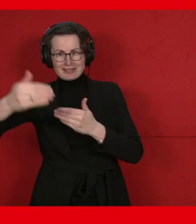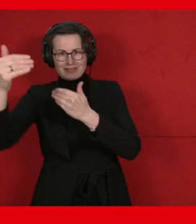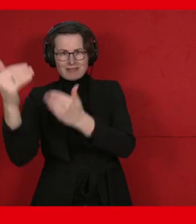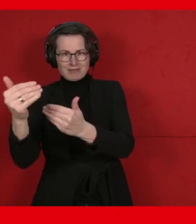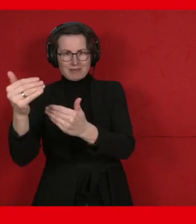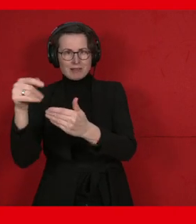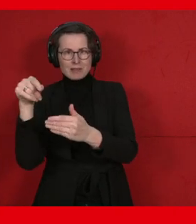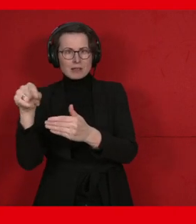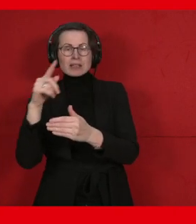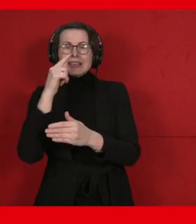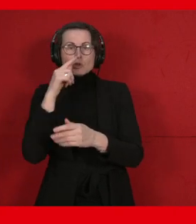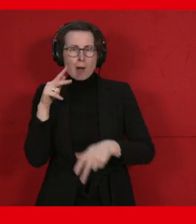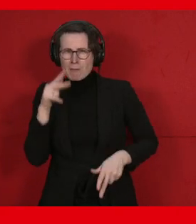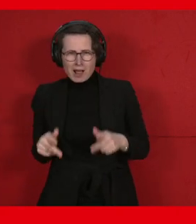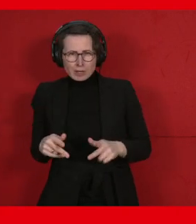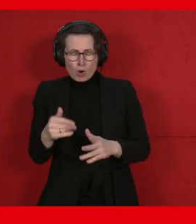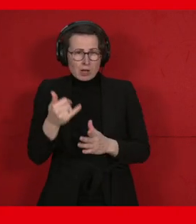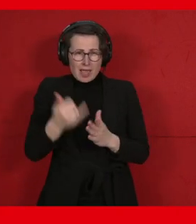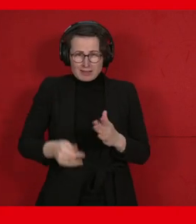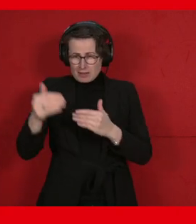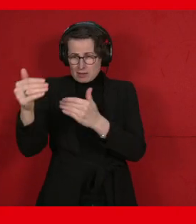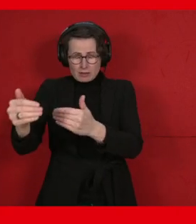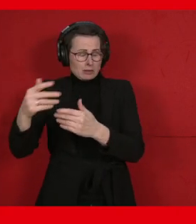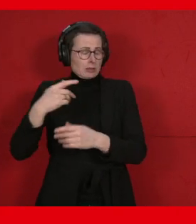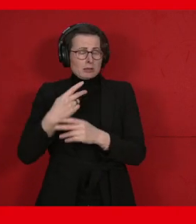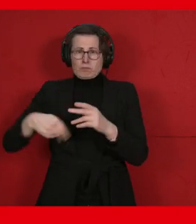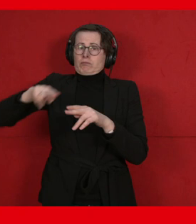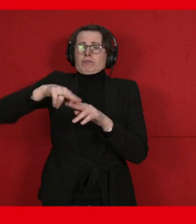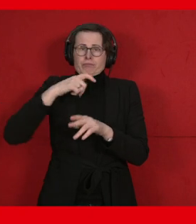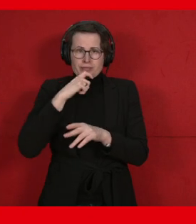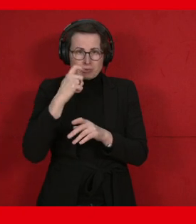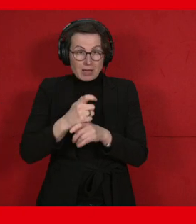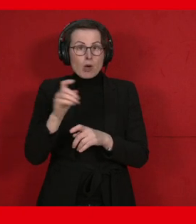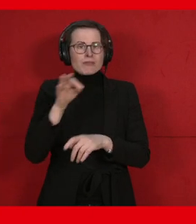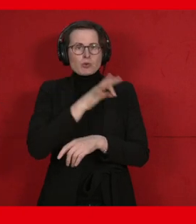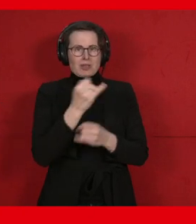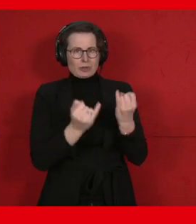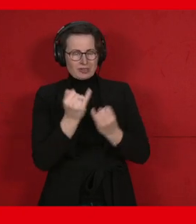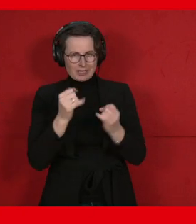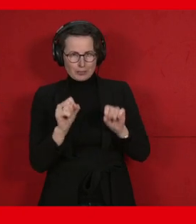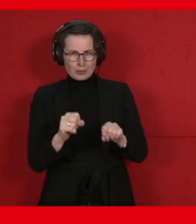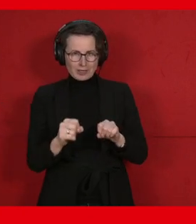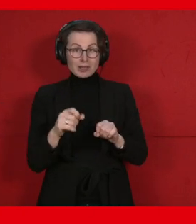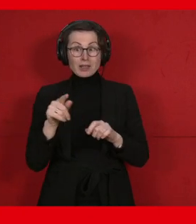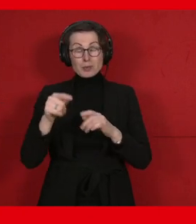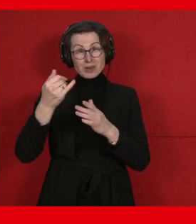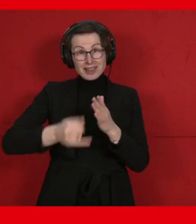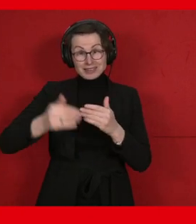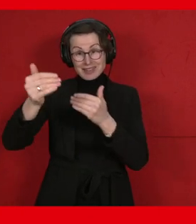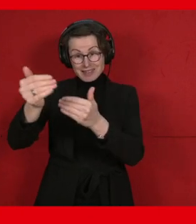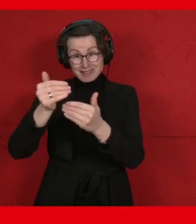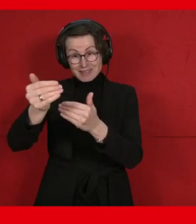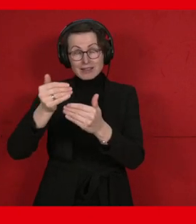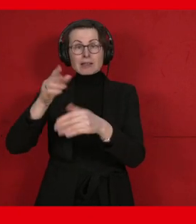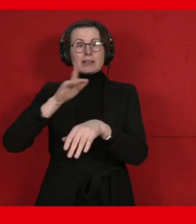letzte Meile nicht nur beim Marathon die schwierigste ist, sondern auch an verschiedenen Stellen in der Industrie die schwierigste sein soll, damit wir da entsprechend die Zeit für